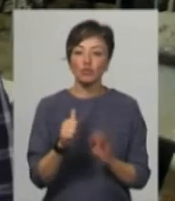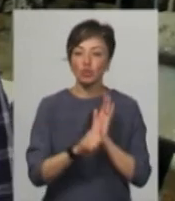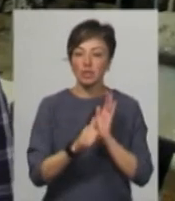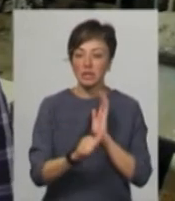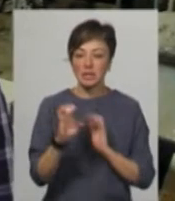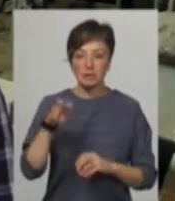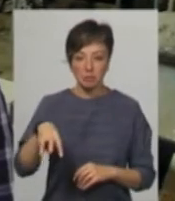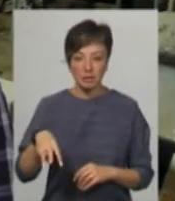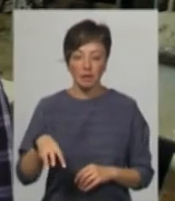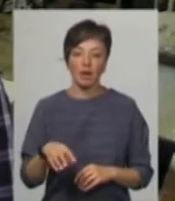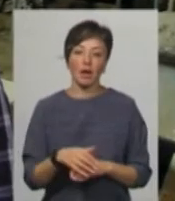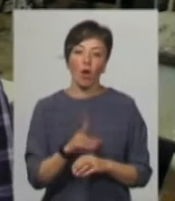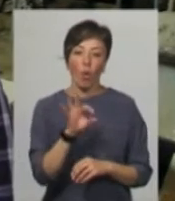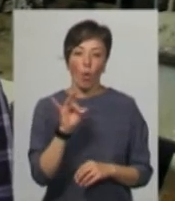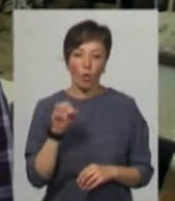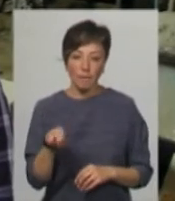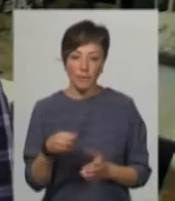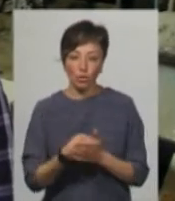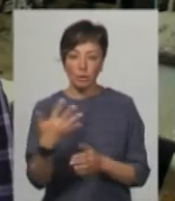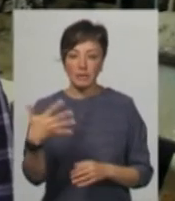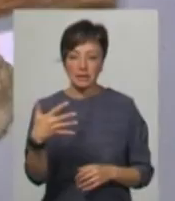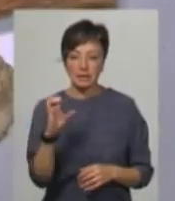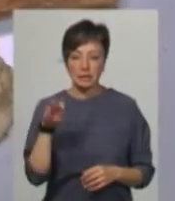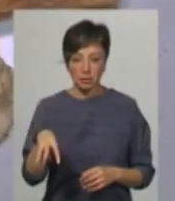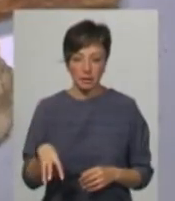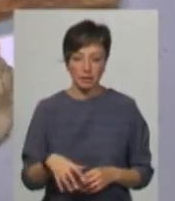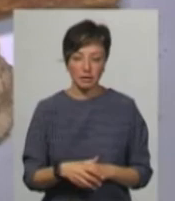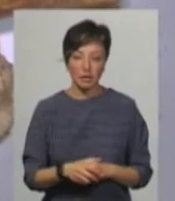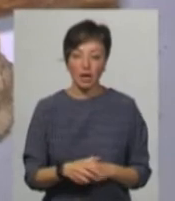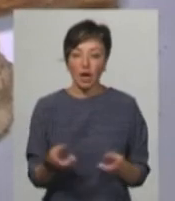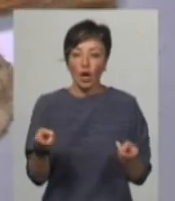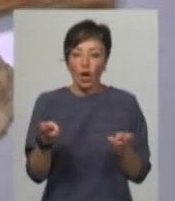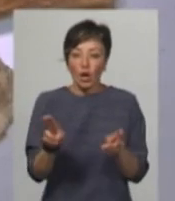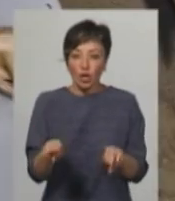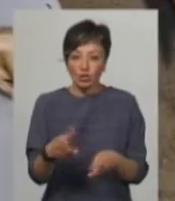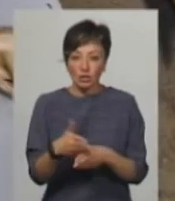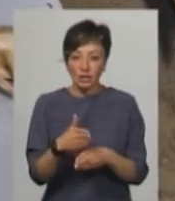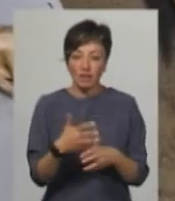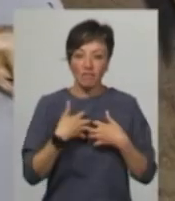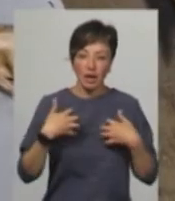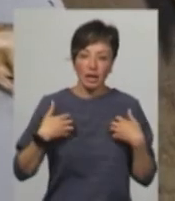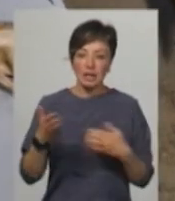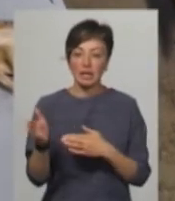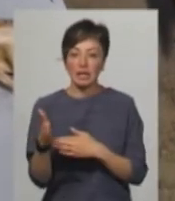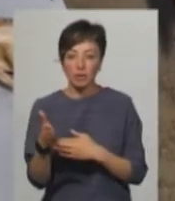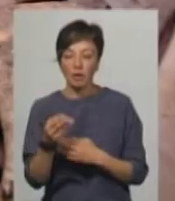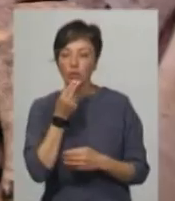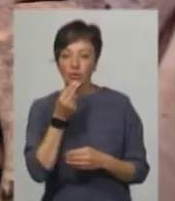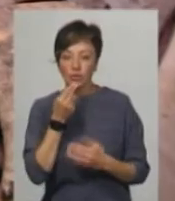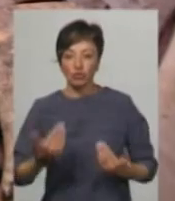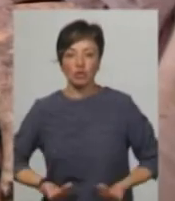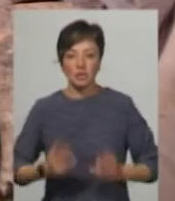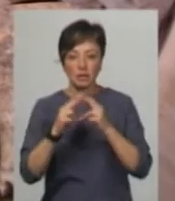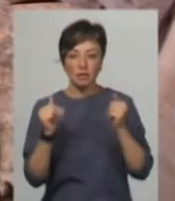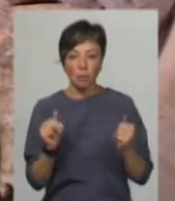сантиметрів, короби також до 50 сантиметрів. Рештки тварин та риб, якими харчувалися жителі замку, поповнюють